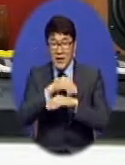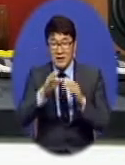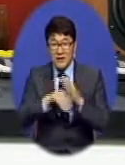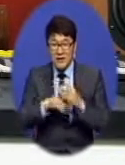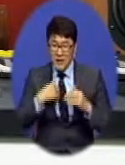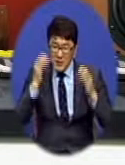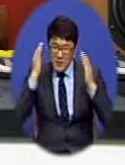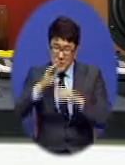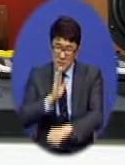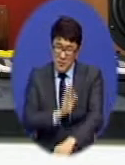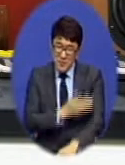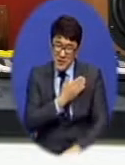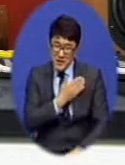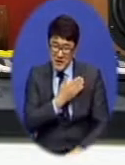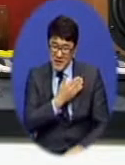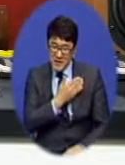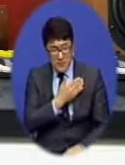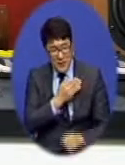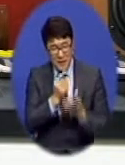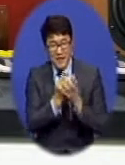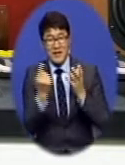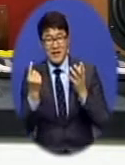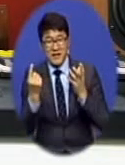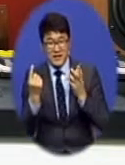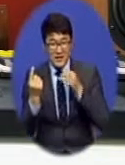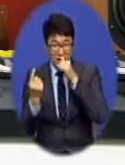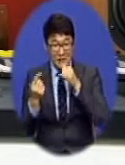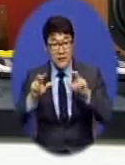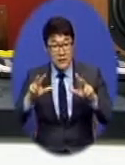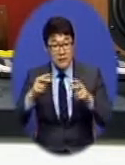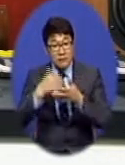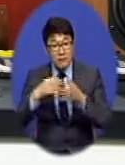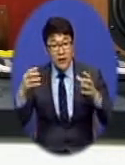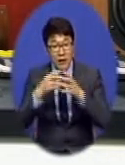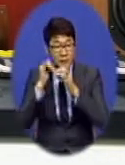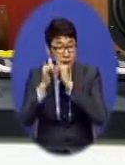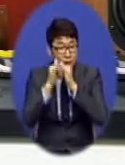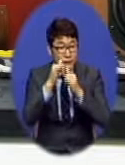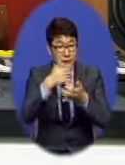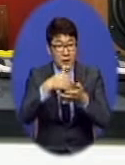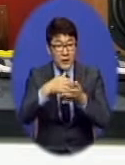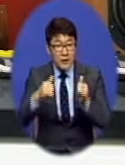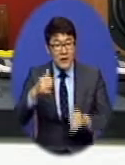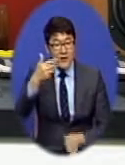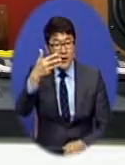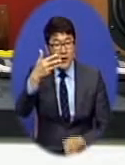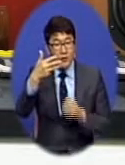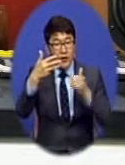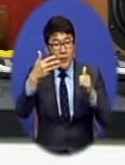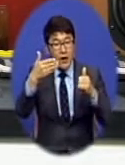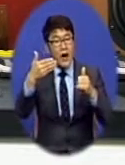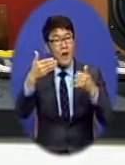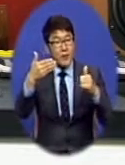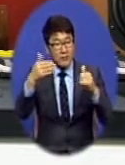공부를 네. 못했다든가. 네. 그러면 좀. 그래서 모임. 지금 몇 분이나 연락하시는 분들이 계시긴 계셔요? 한 8, 9. 우와,